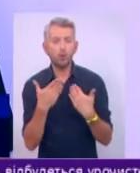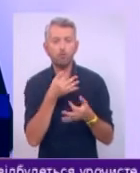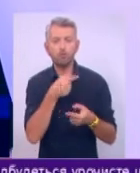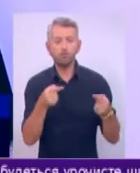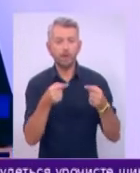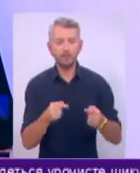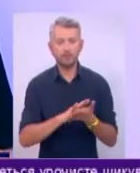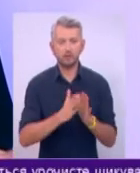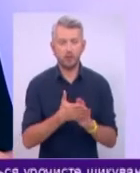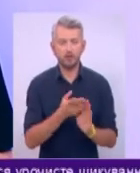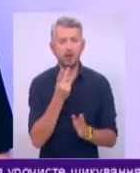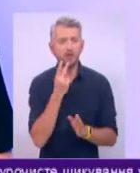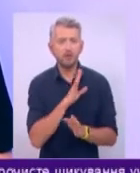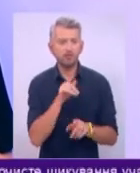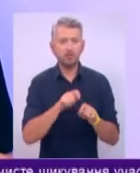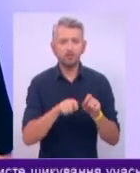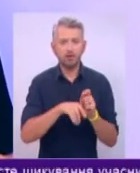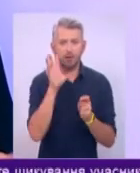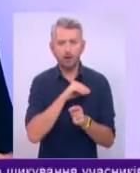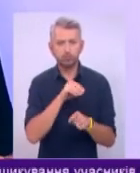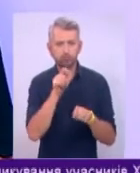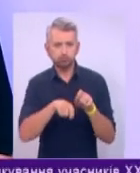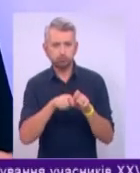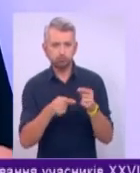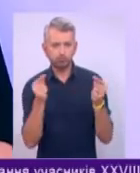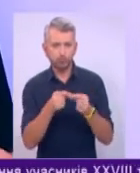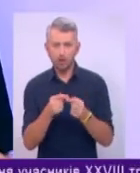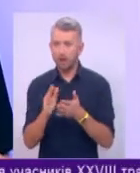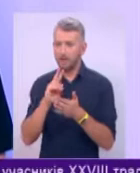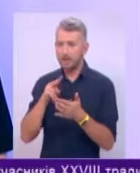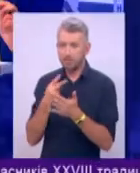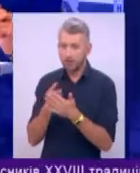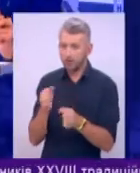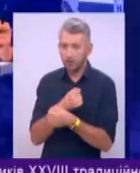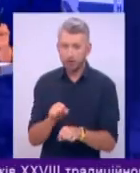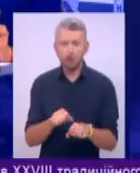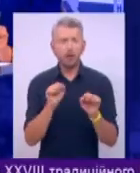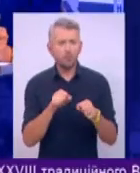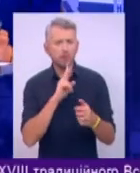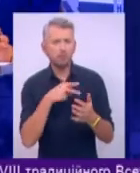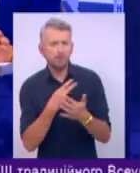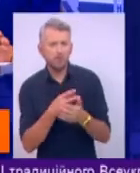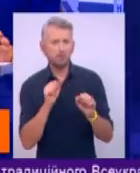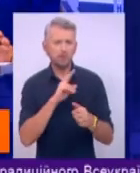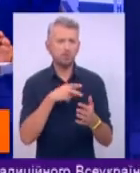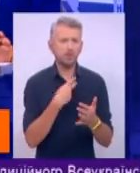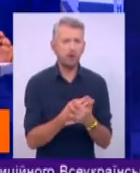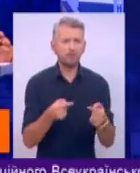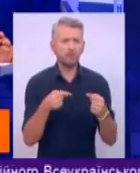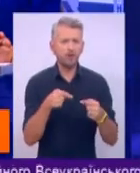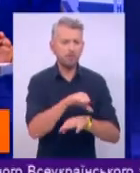ситуаціях. Тобто не завжди тести, перевіріть людину. Тобто передбачити неможливо, так? Можливо передбачити певні